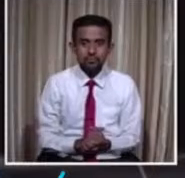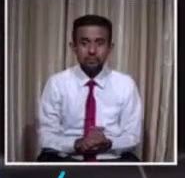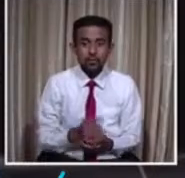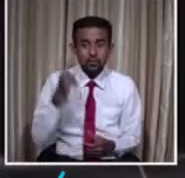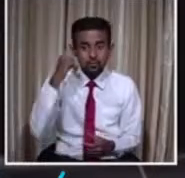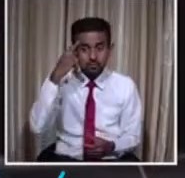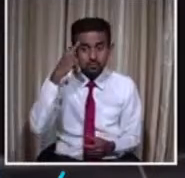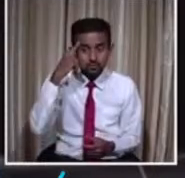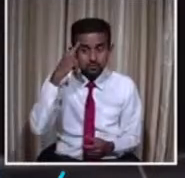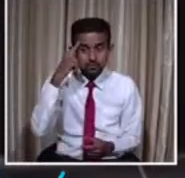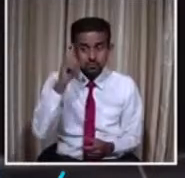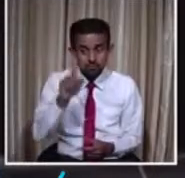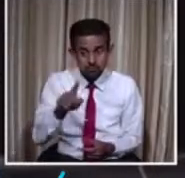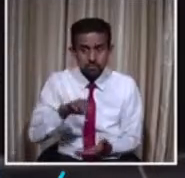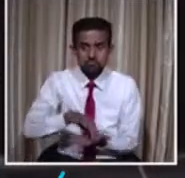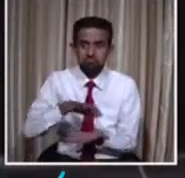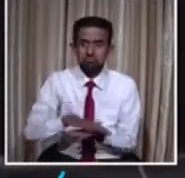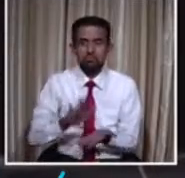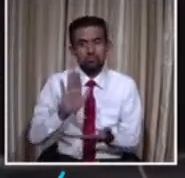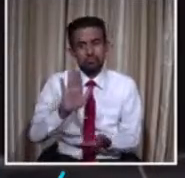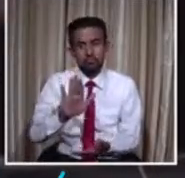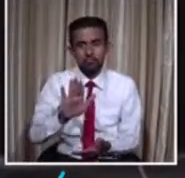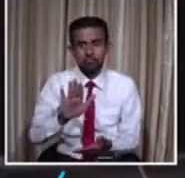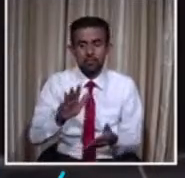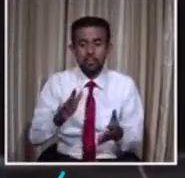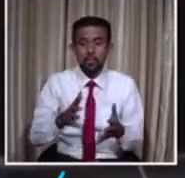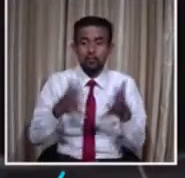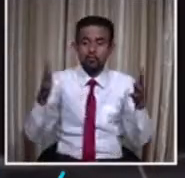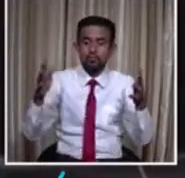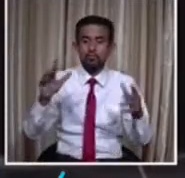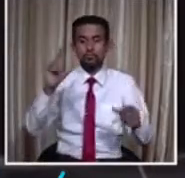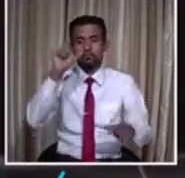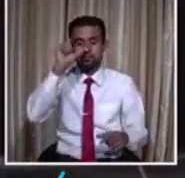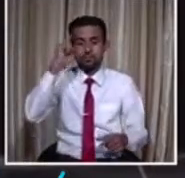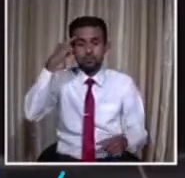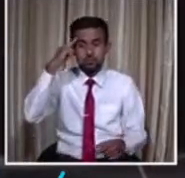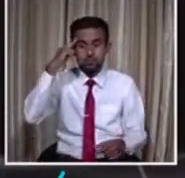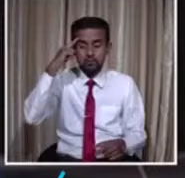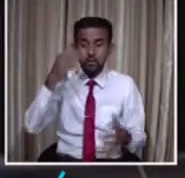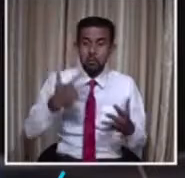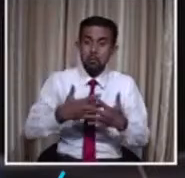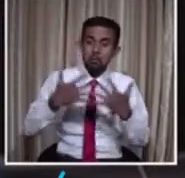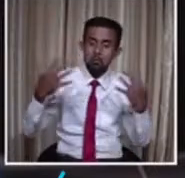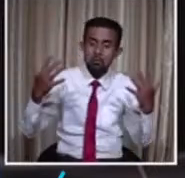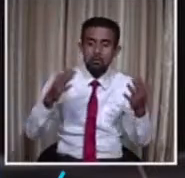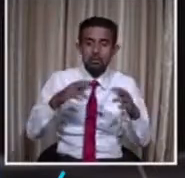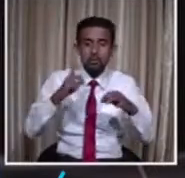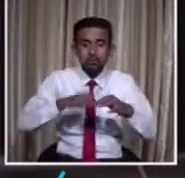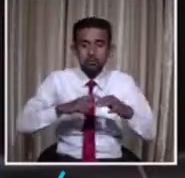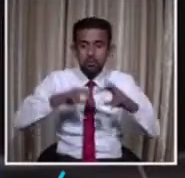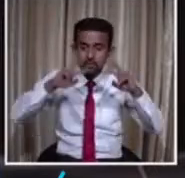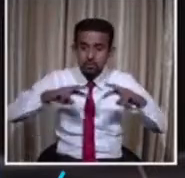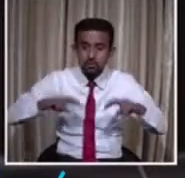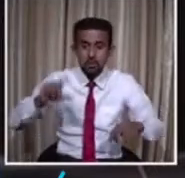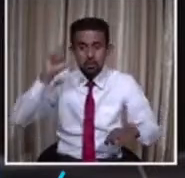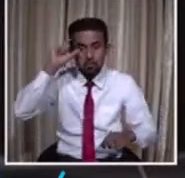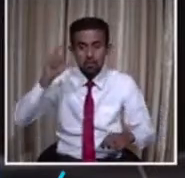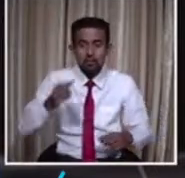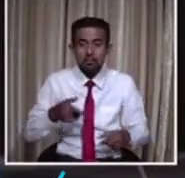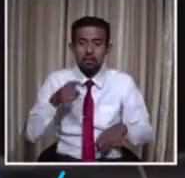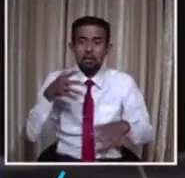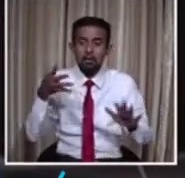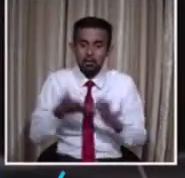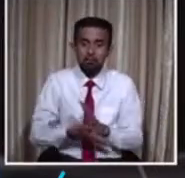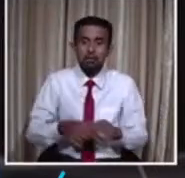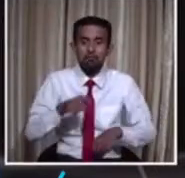budhiya peradari kerana ne tiiran agamu, pulul pintura dakimu, mahapintura dakimu, mek kelari latihan ne live atau